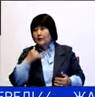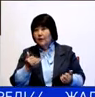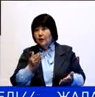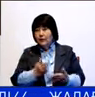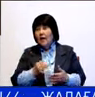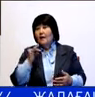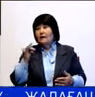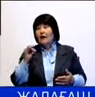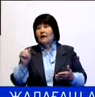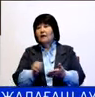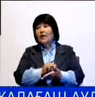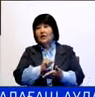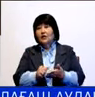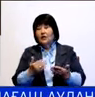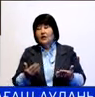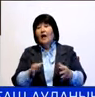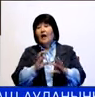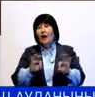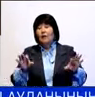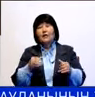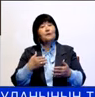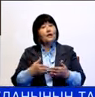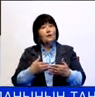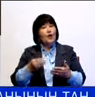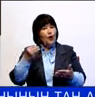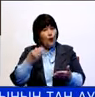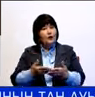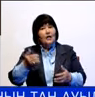даниэллергии директор цикл Хабар лармосом